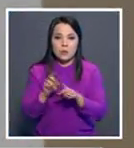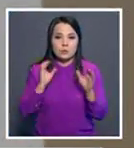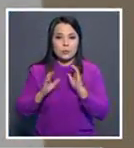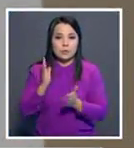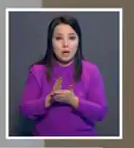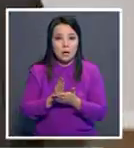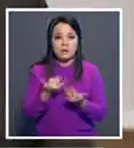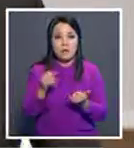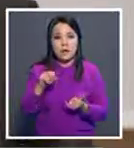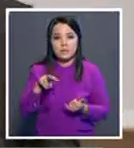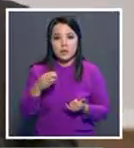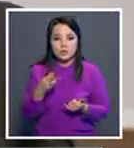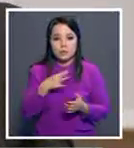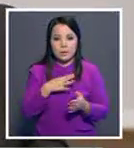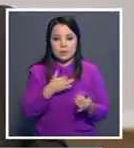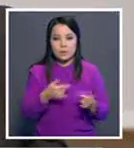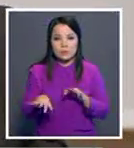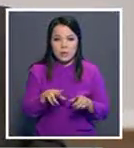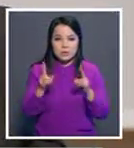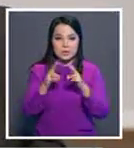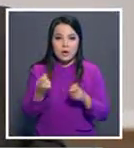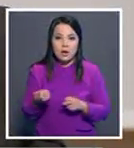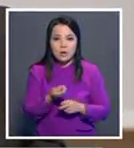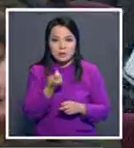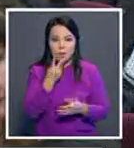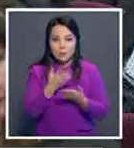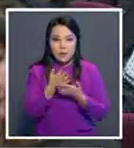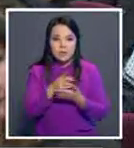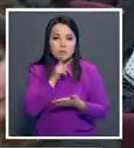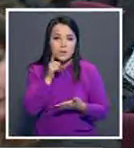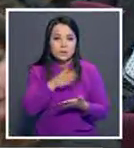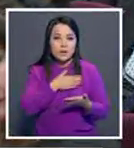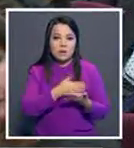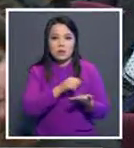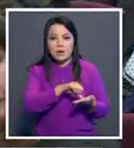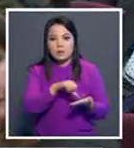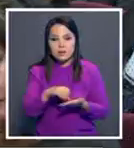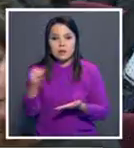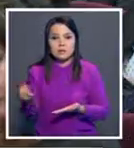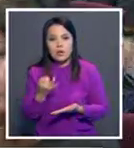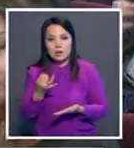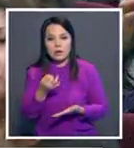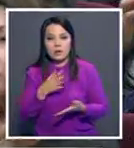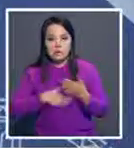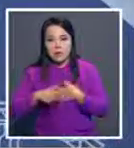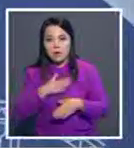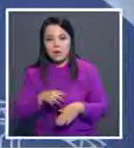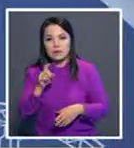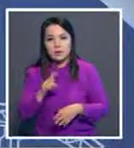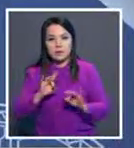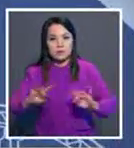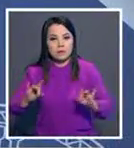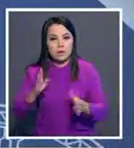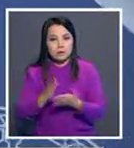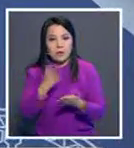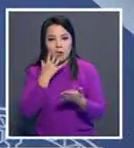де бар. Қазір алаш қозғалысына қатысты зерттеулер өте аз. Сондықтан да жастардың белсенділігі қуантады дейді тарихшылар. Осы тұста